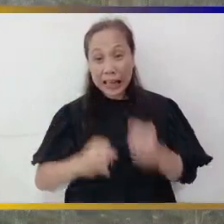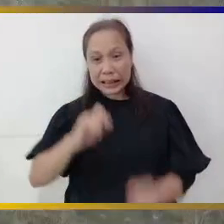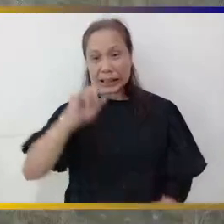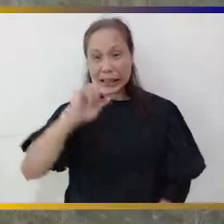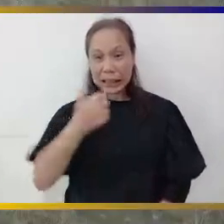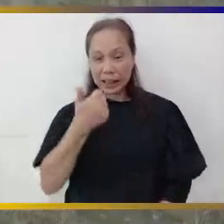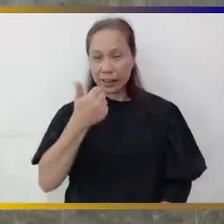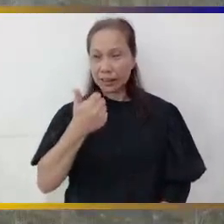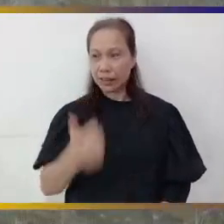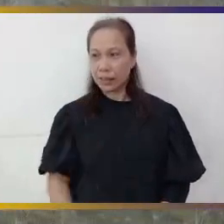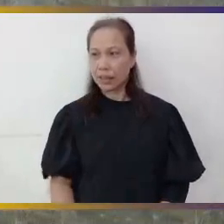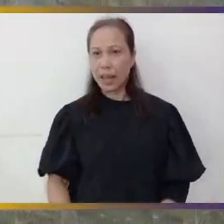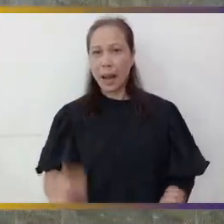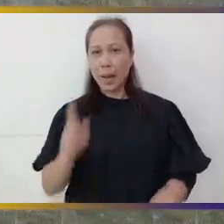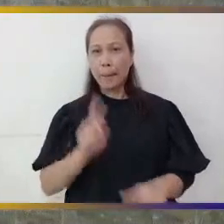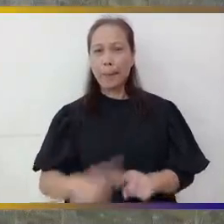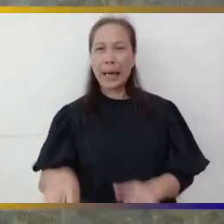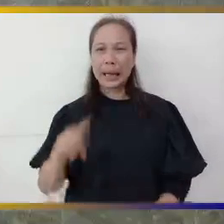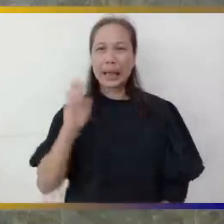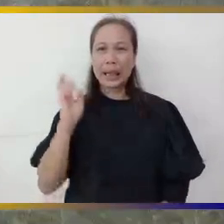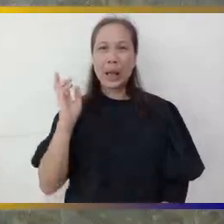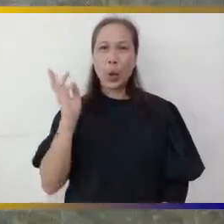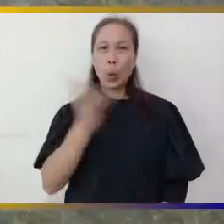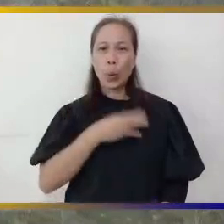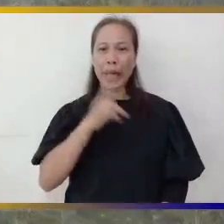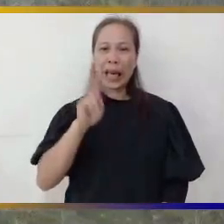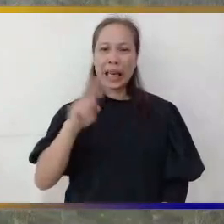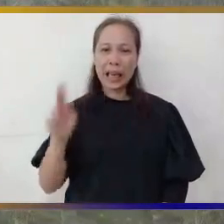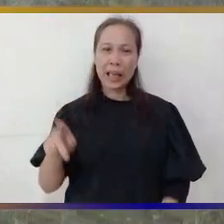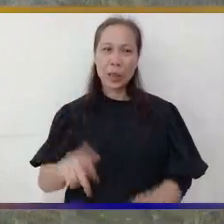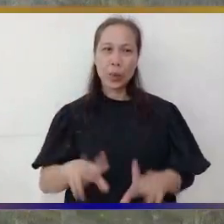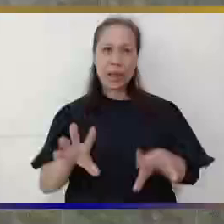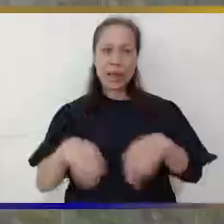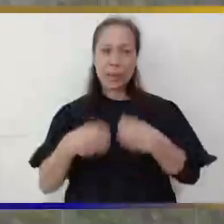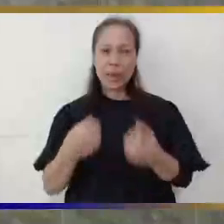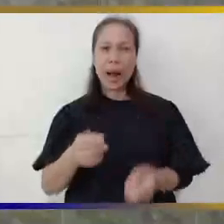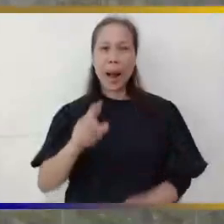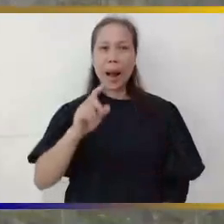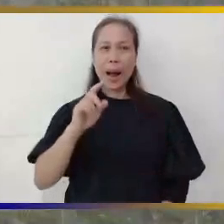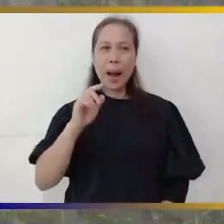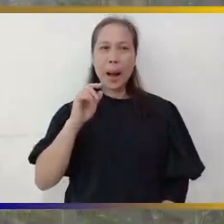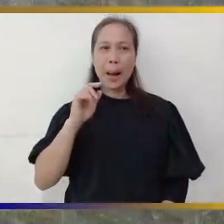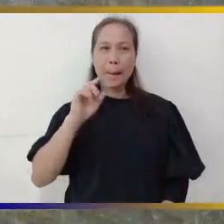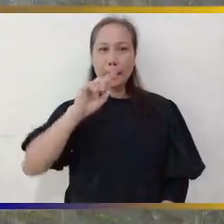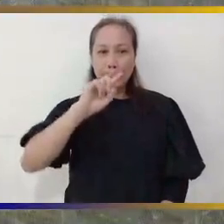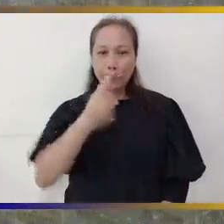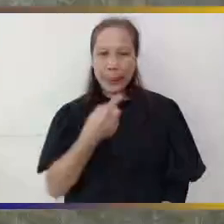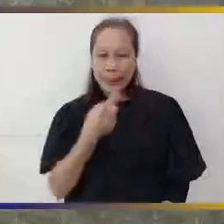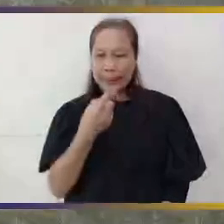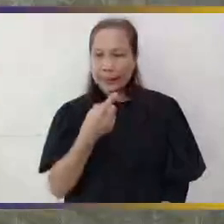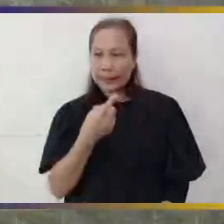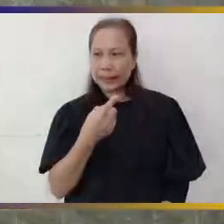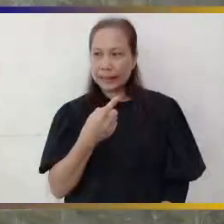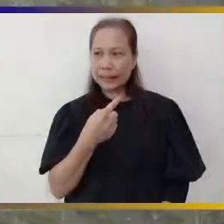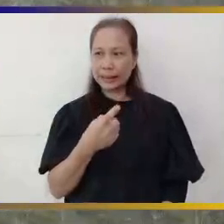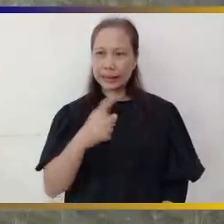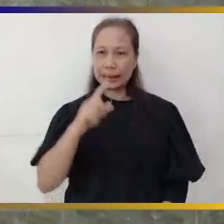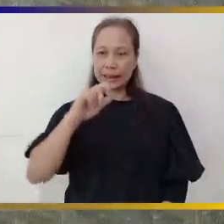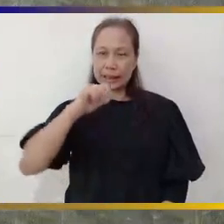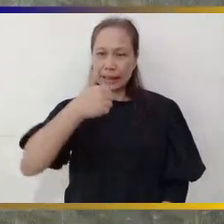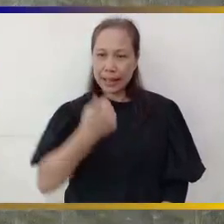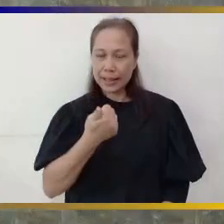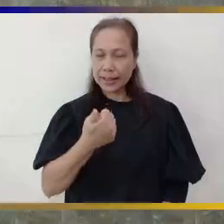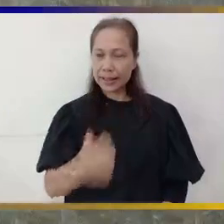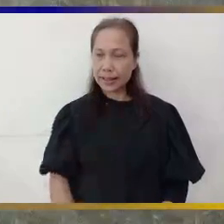tent the first best not the last worst did you get that So why do you think kti